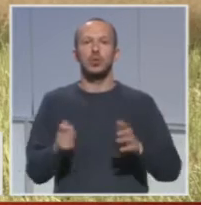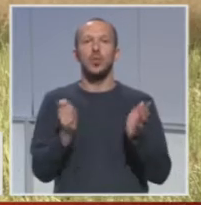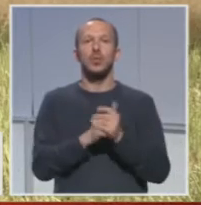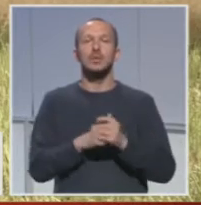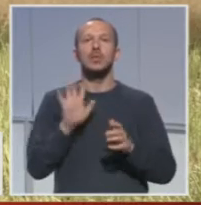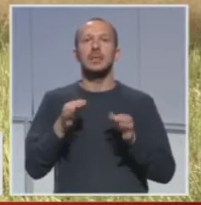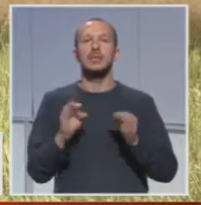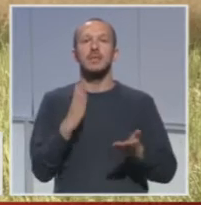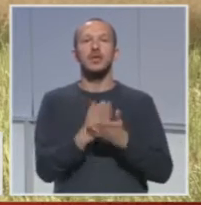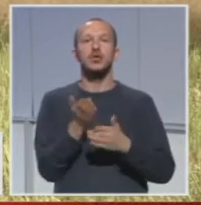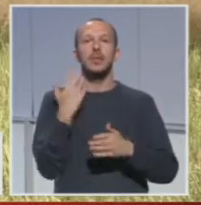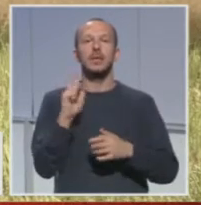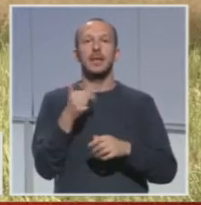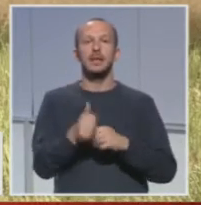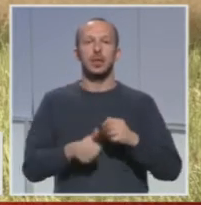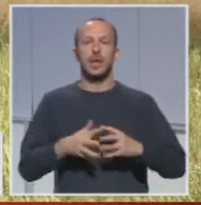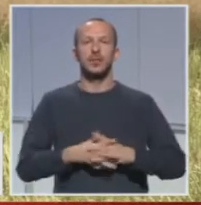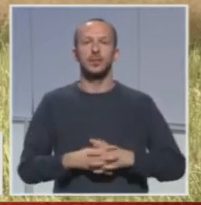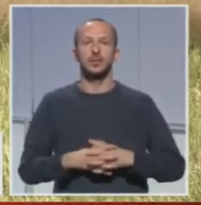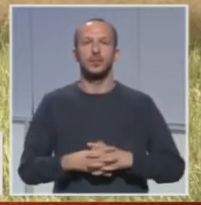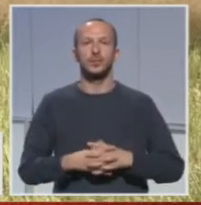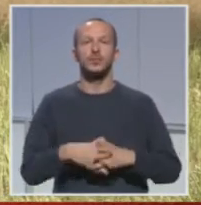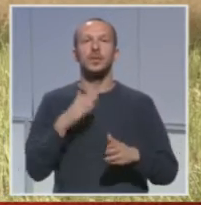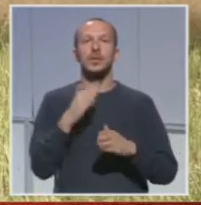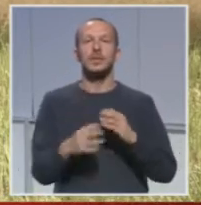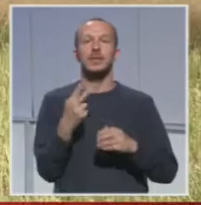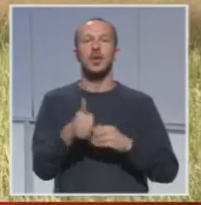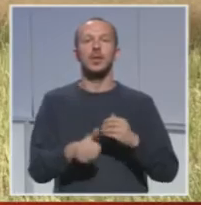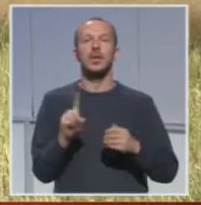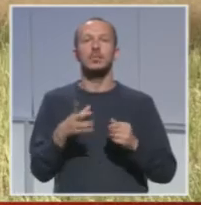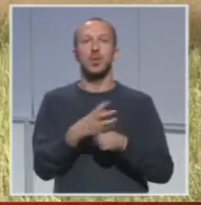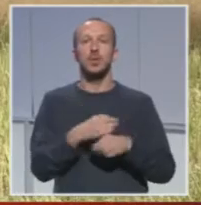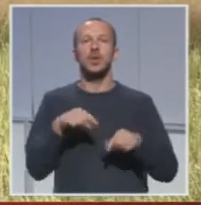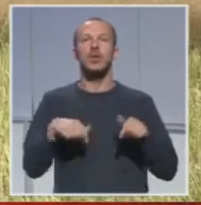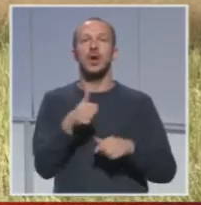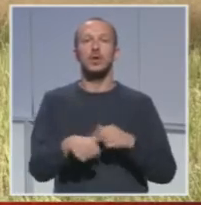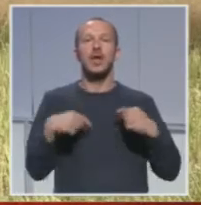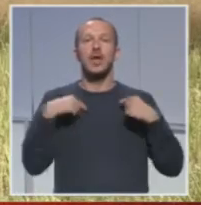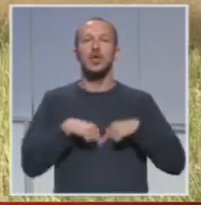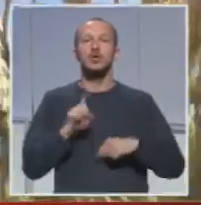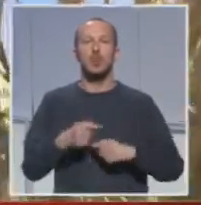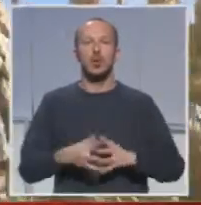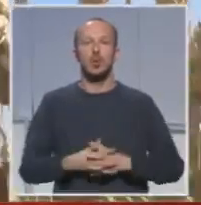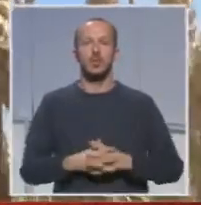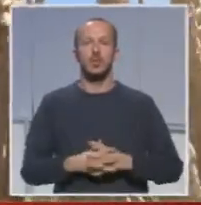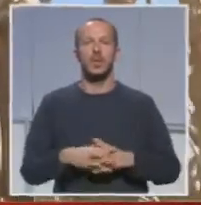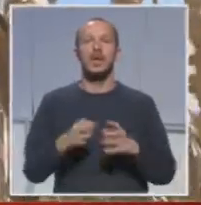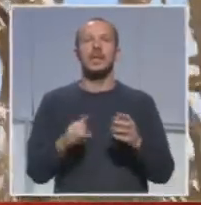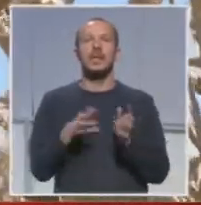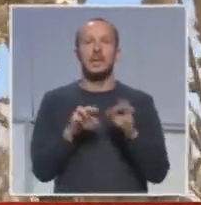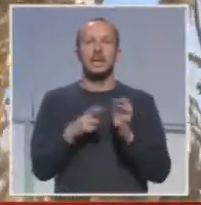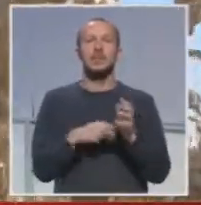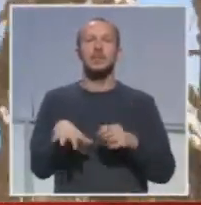smo taj sisteme već prije 13 godina. Evo, zadnje dvije godine nismo koristili, ove godine je, nažalost, moramo. Jesena se na